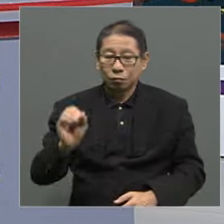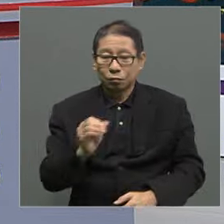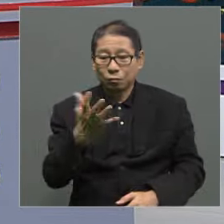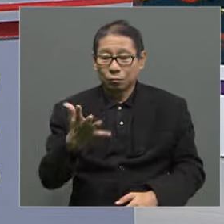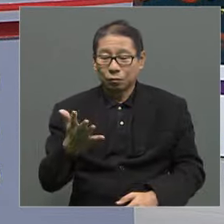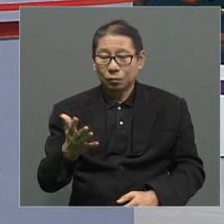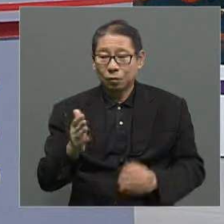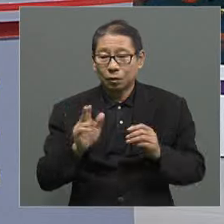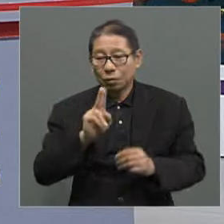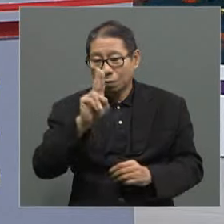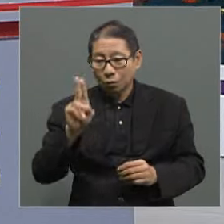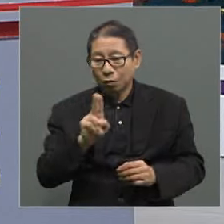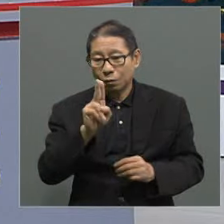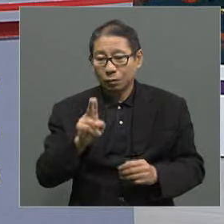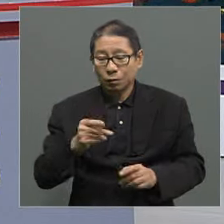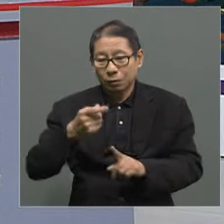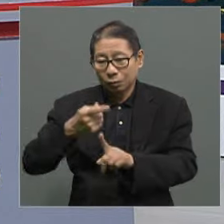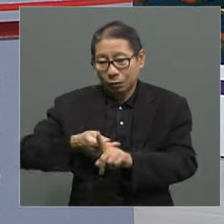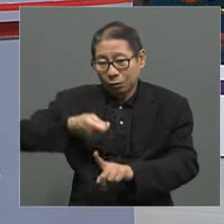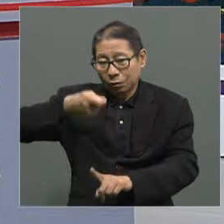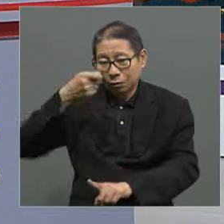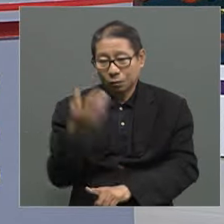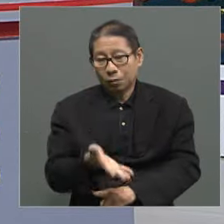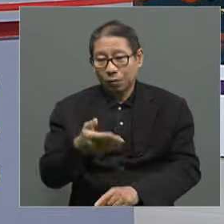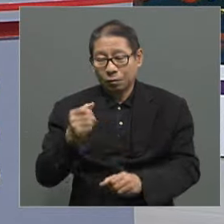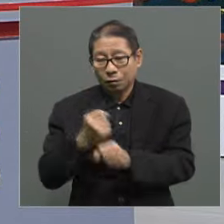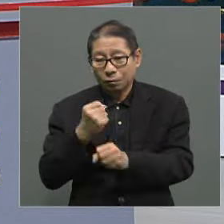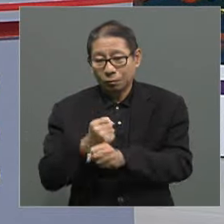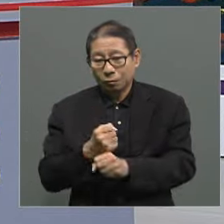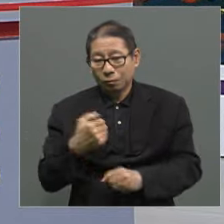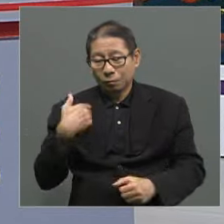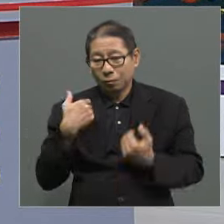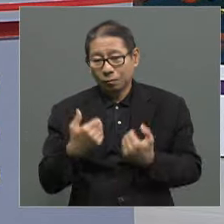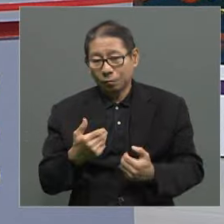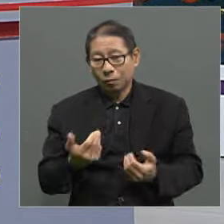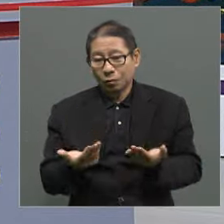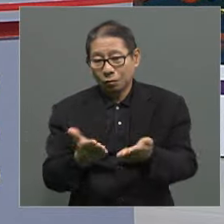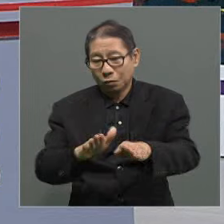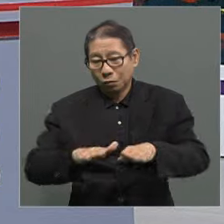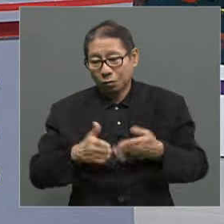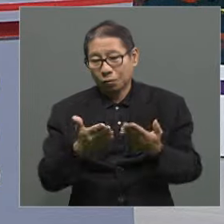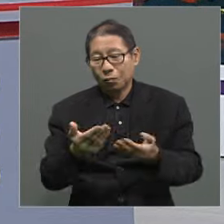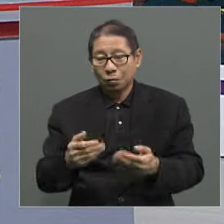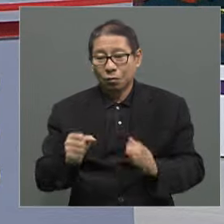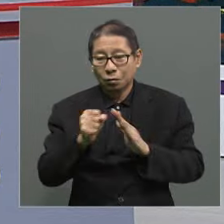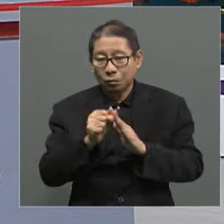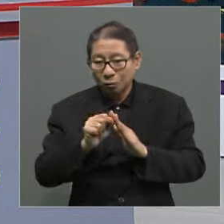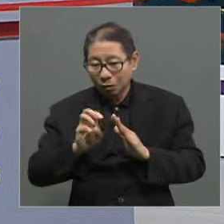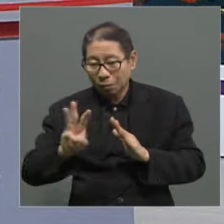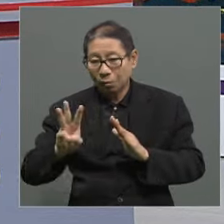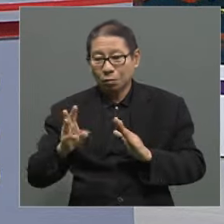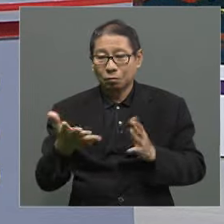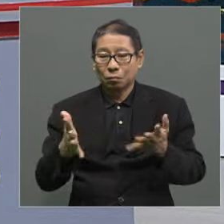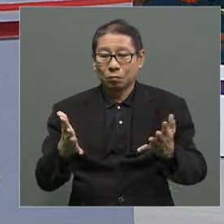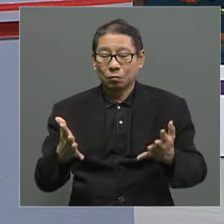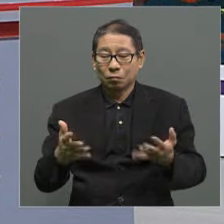เป็นคนที่เป็นลักษณะจ้างเหมางานจ้างเหมามาเพราะฉะนั้นอย่างเงี้ยไม่ใช่ลูกจ้างประจำด้วยนะสวัสดิการอะไรก็ไม่มีแล้วอย่างที่เมื่อกี้